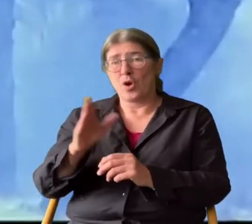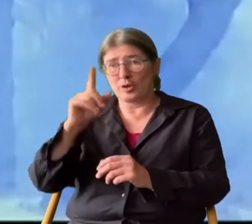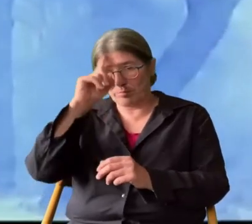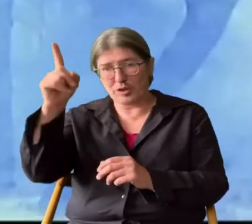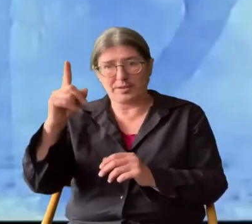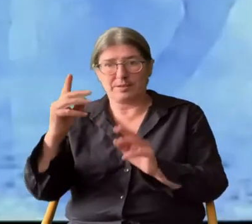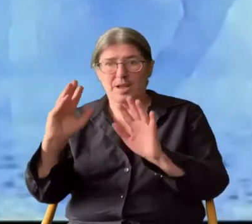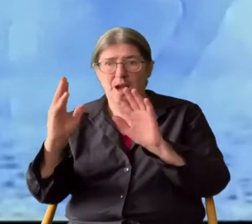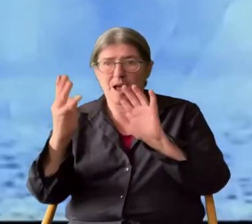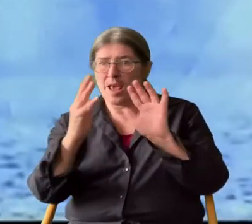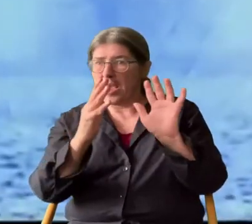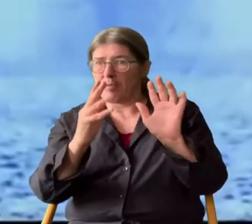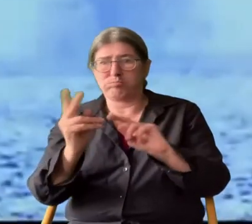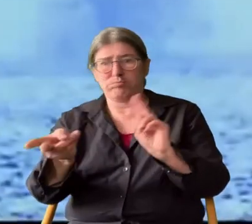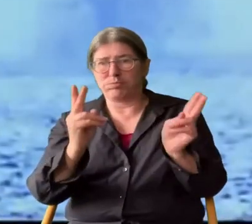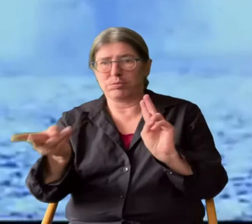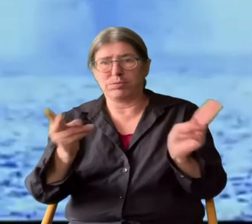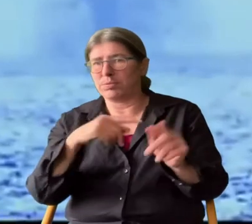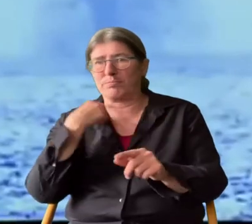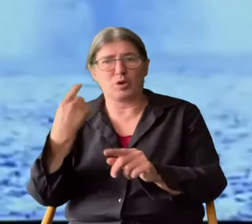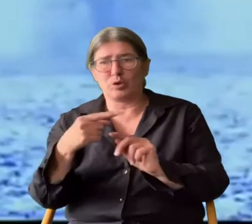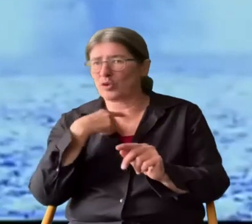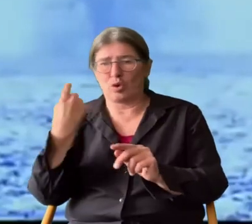Ostpreußens Alleen sind von Leichen gesäumt.